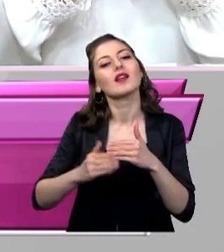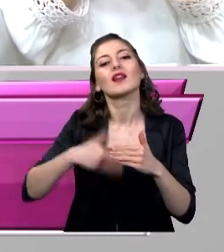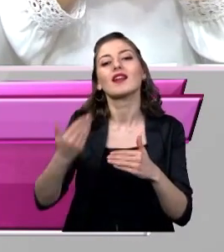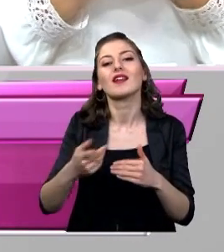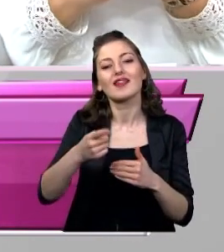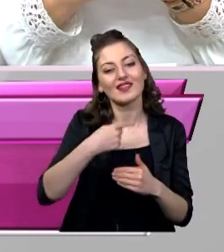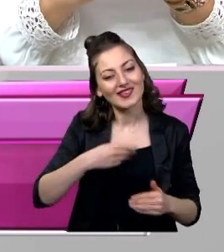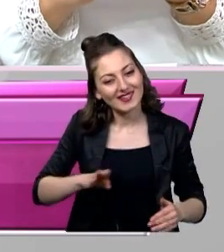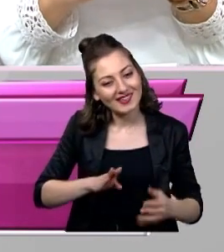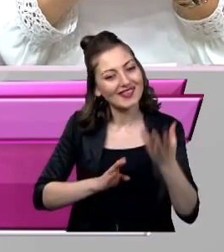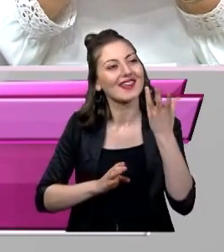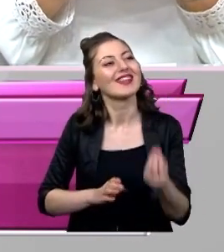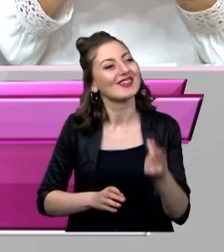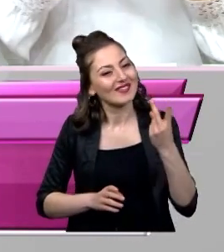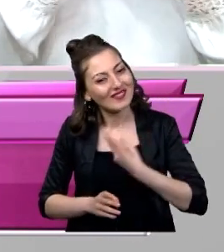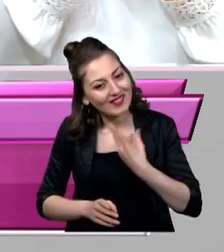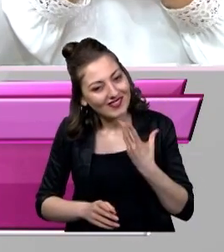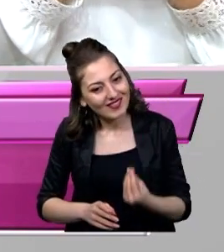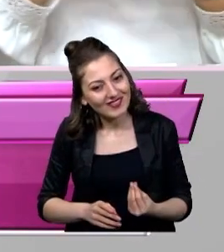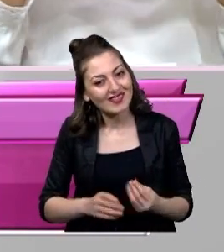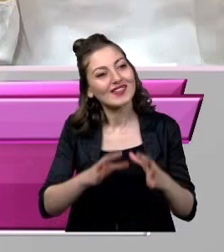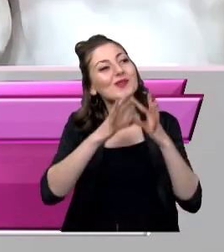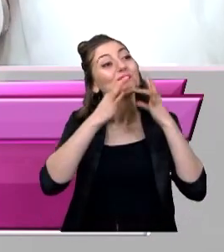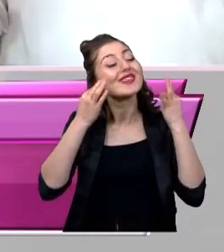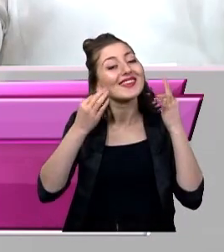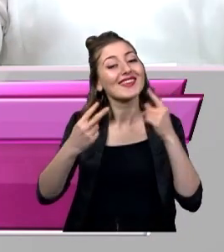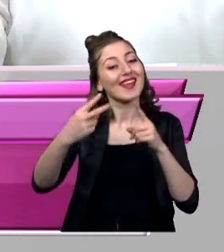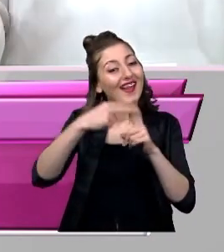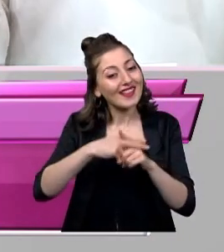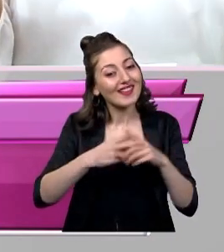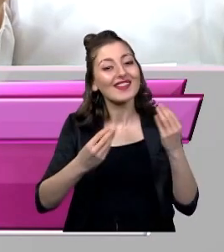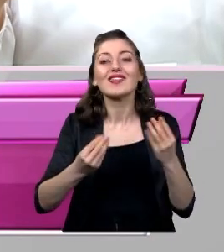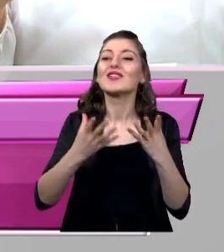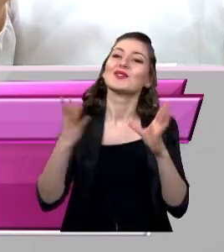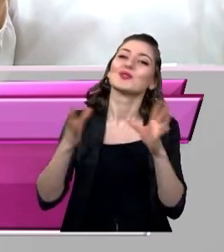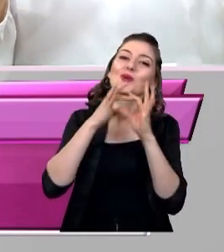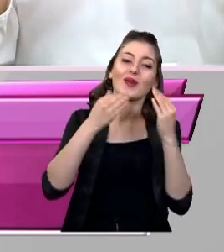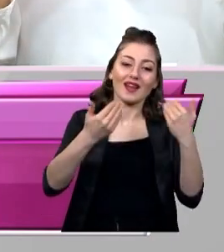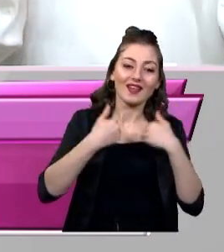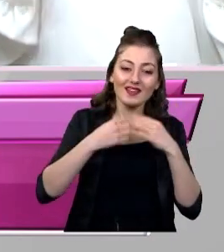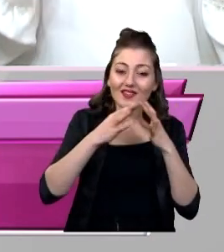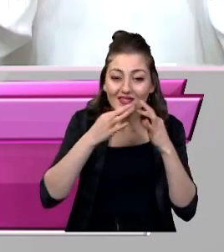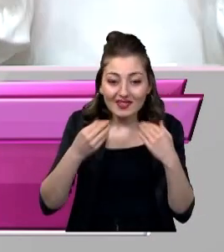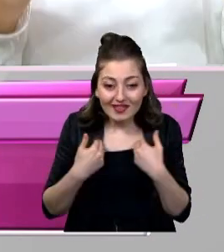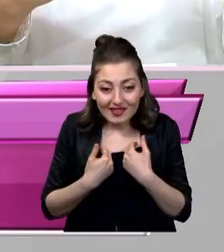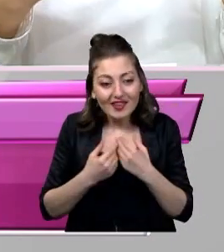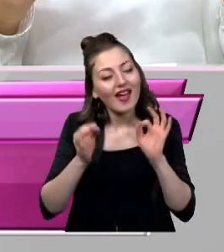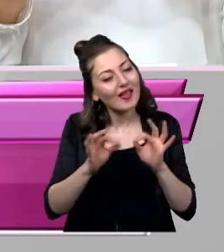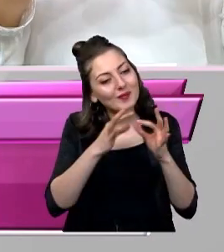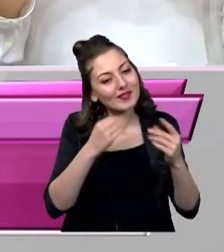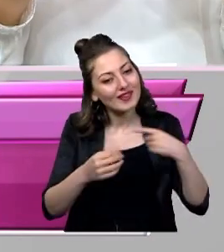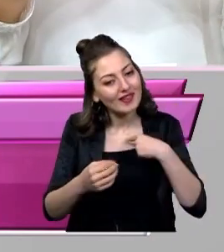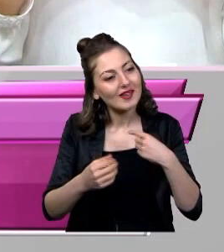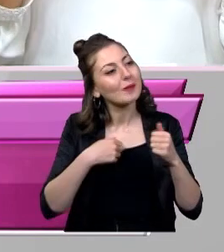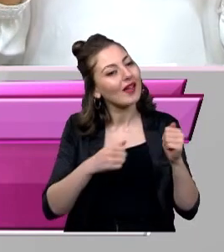sonra sen bizim çocuğumuz olduğun bizim mutluluğumuz kat ve kat arttı çok mutlu olduk çok mutluyuz hala